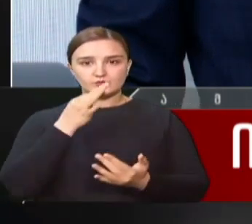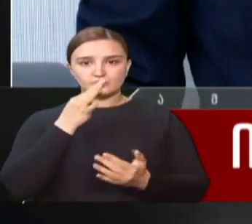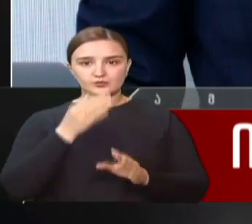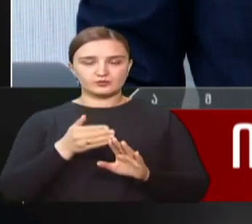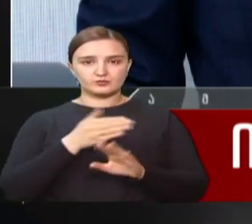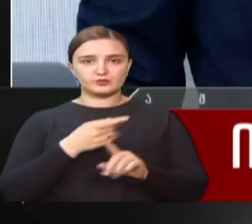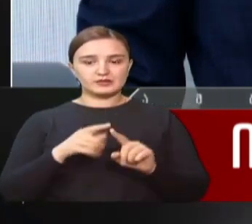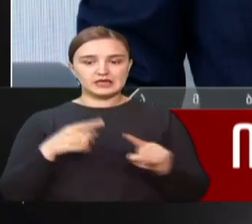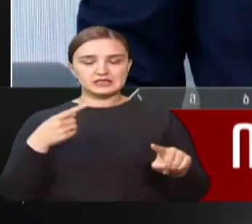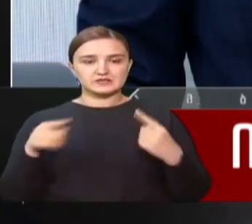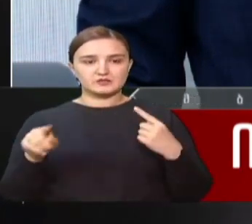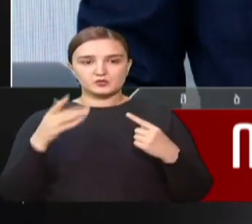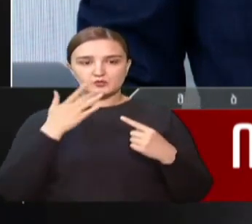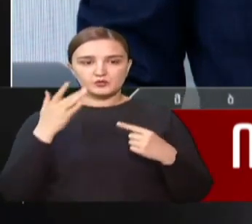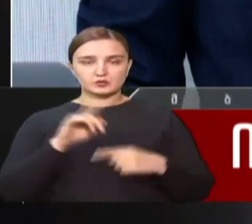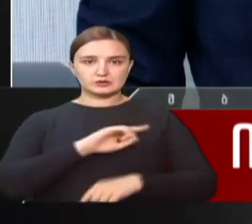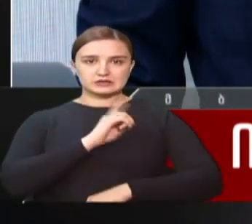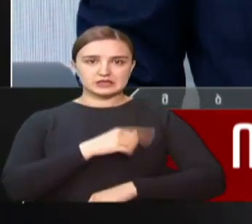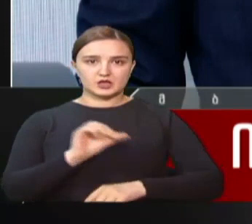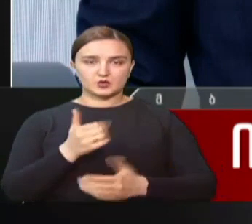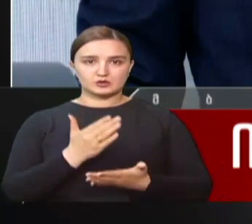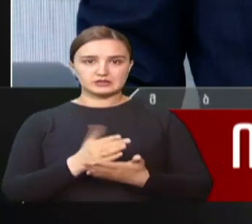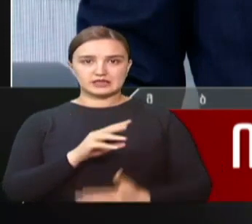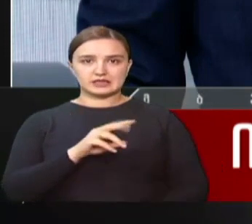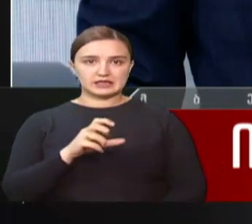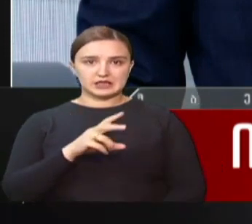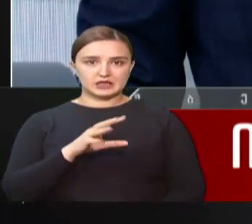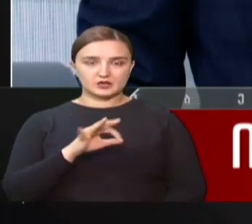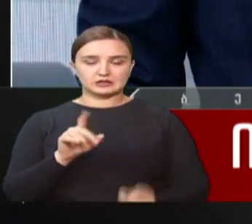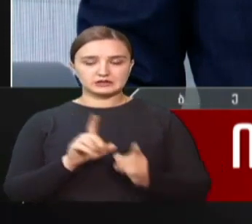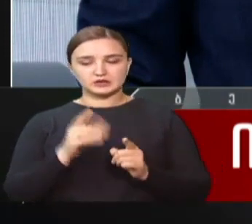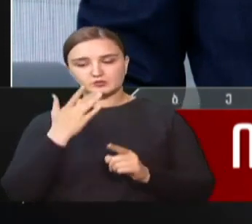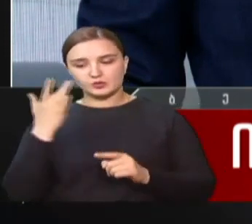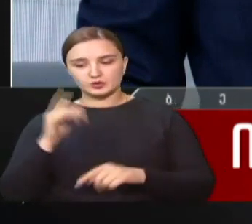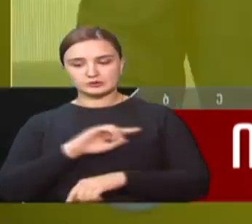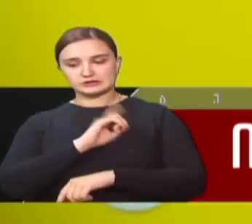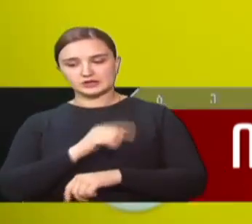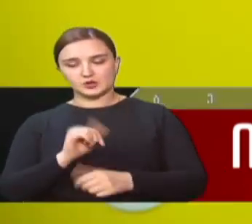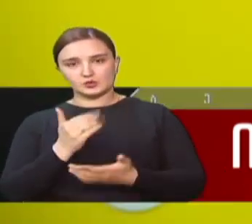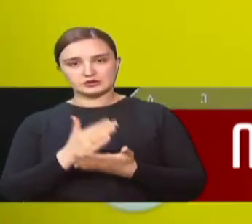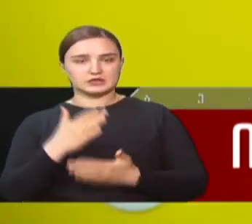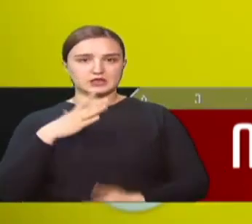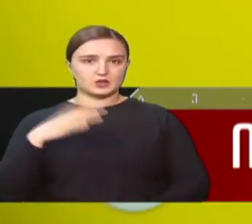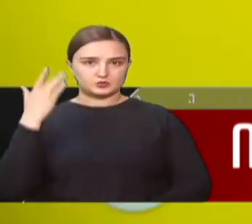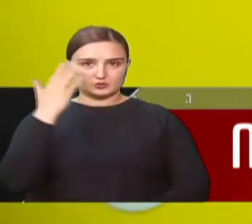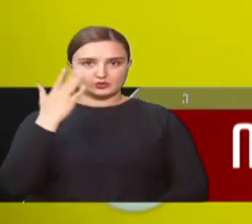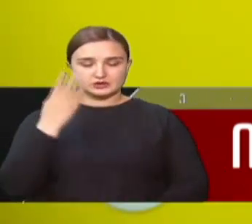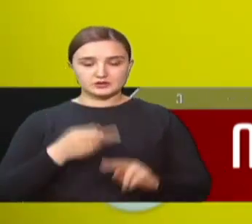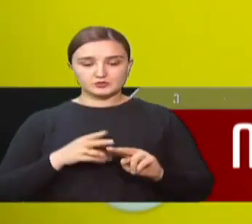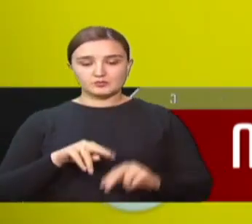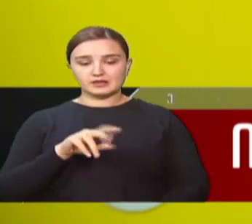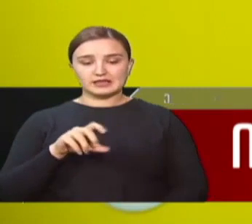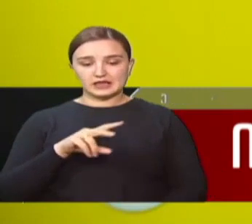ფუნდამენტური განსხვავება ისეთ პოლიტიკურ ძალას, როგორიც არის ლელო, და ისეთ პოლიტიკურ ძალას შორის, როგორც არის ქართული ოცნება. იმიტომ რომ